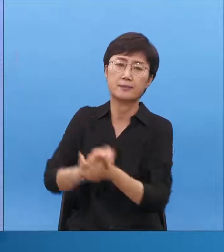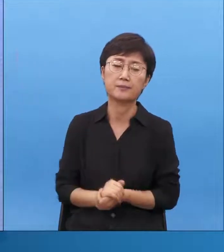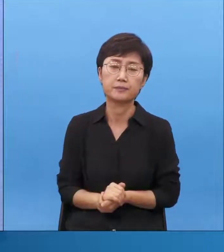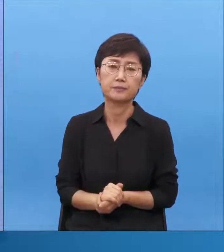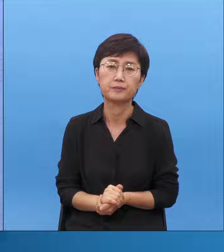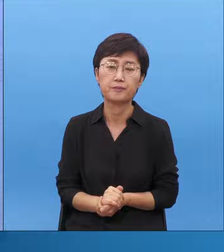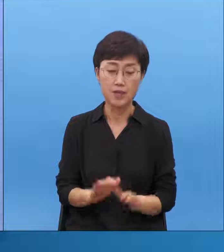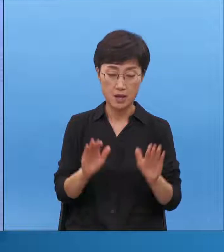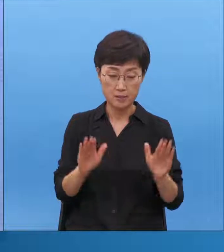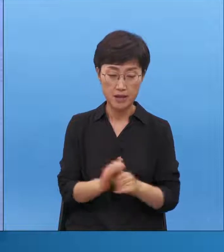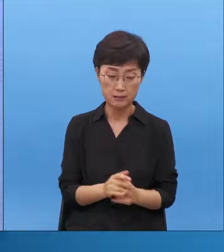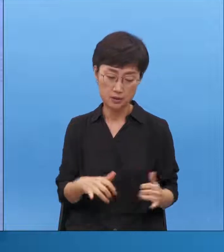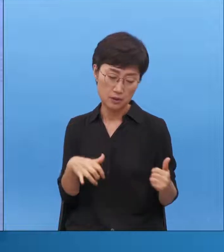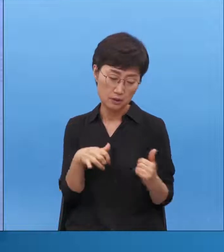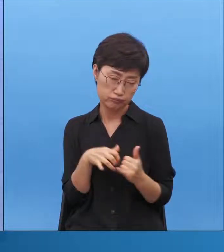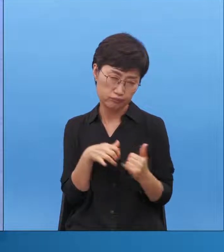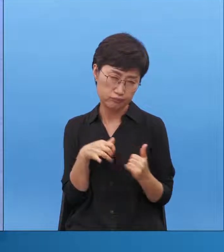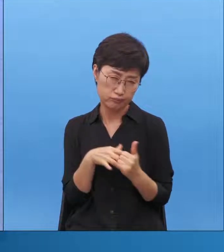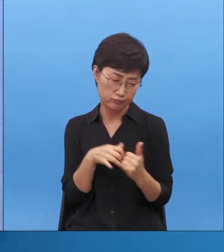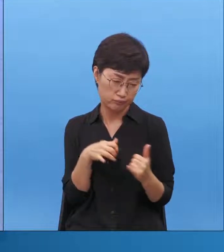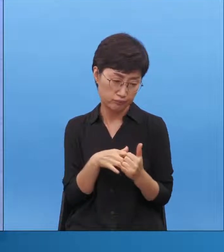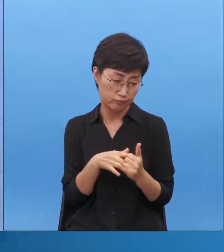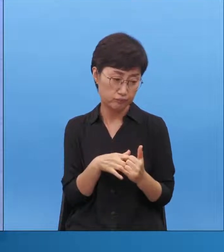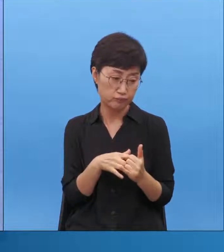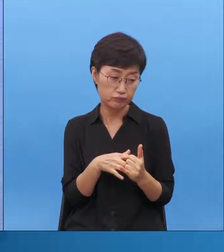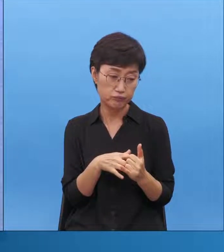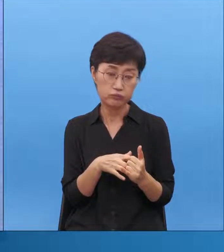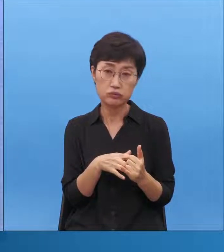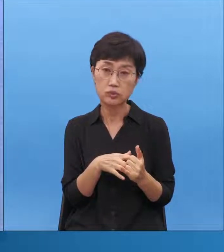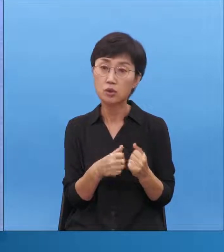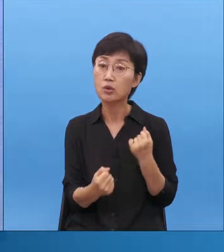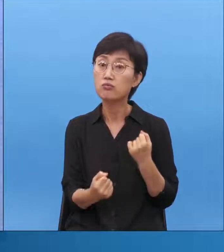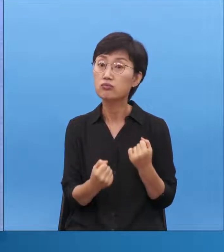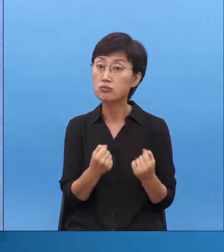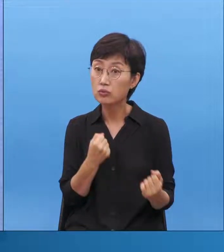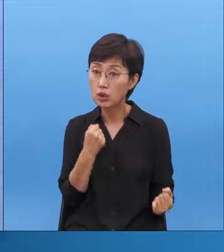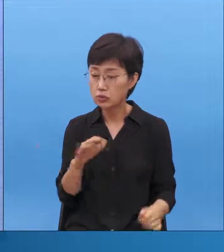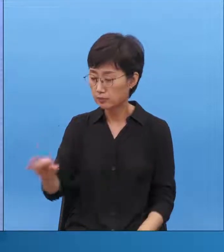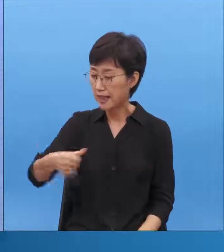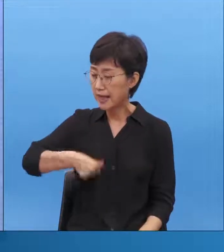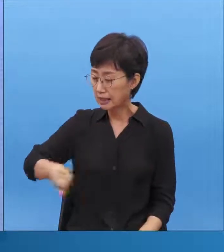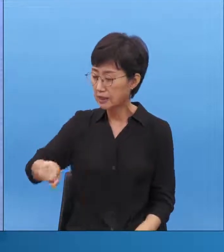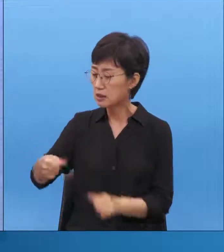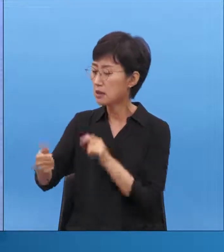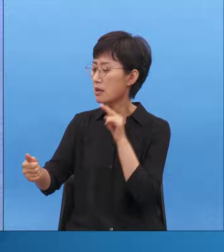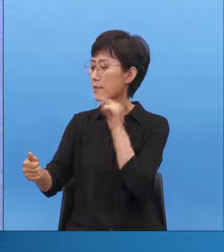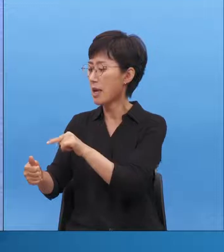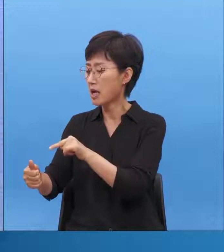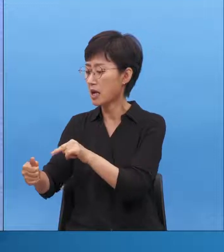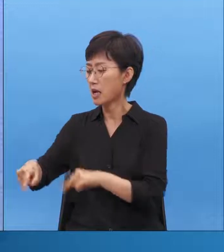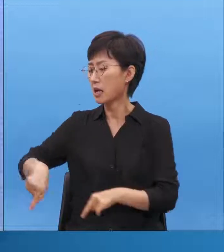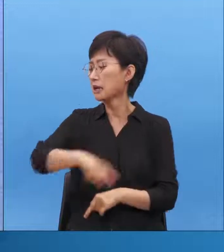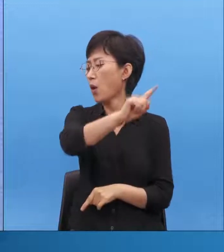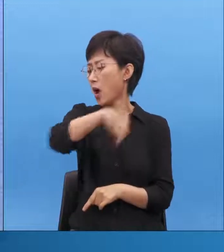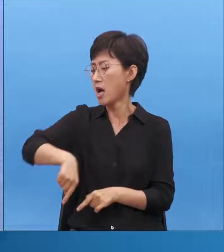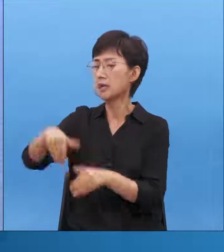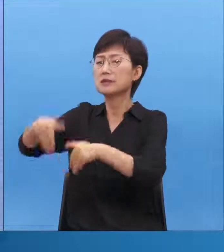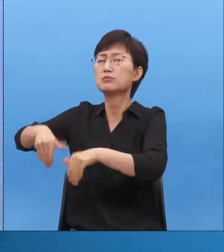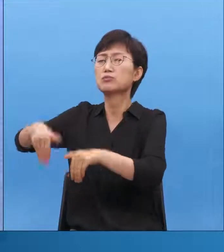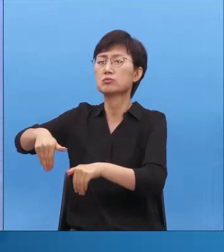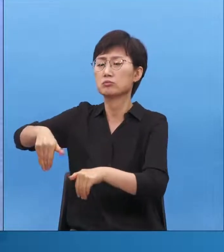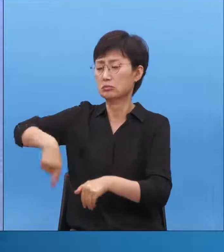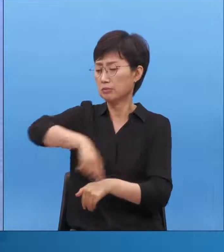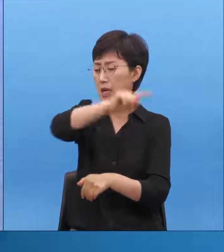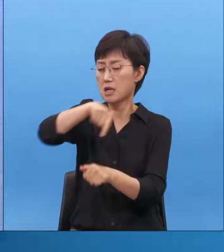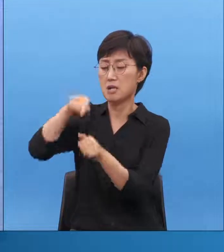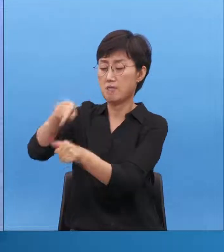났는데 어린 아들을 신부름 보내면서 증거 받아오라 했잖아요. It was to the point where they were there in the middle of a war, and his parent, he sent his